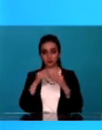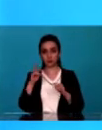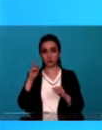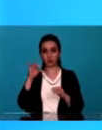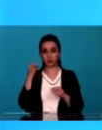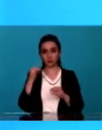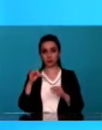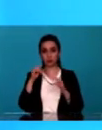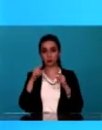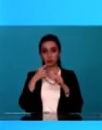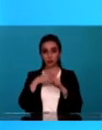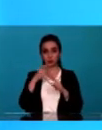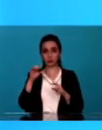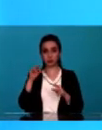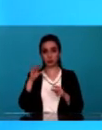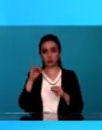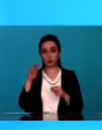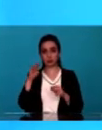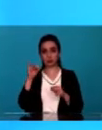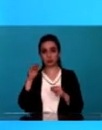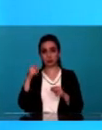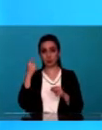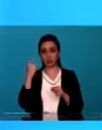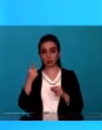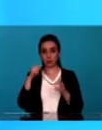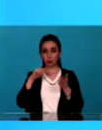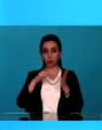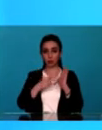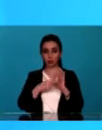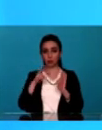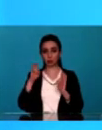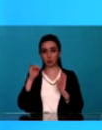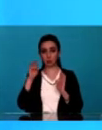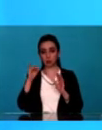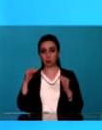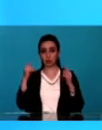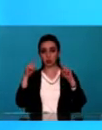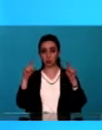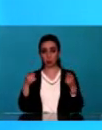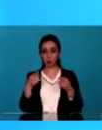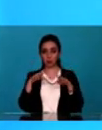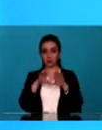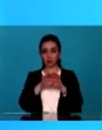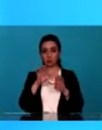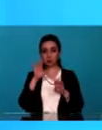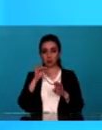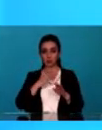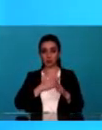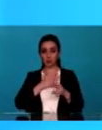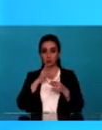j плюс spinEdit 1, точка value, скобка закрывается, и конец